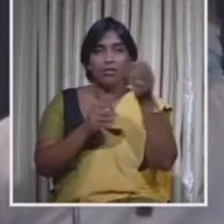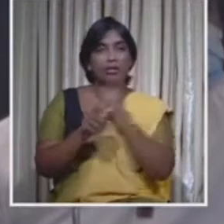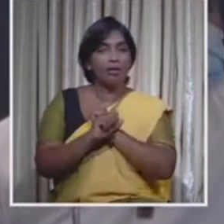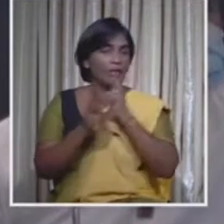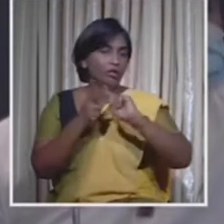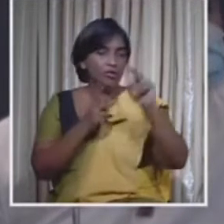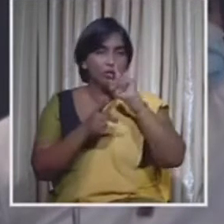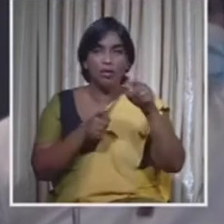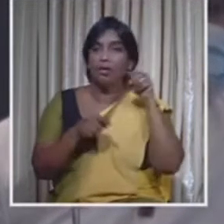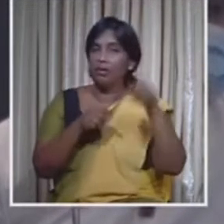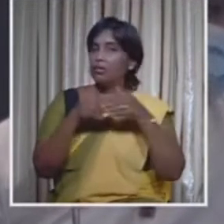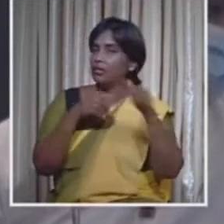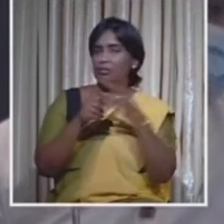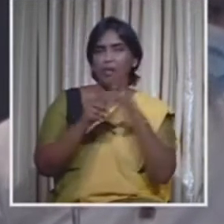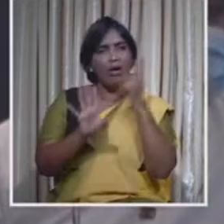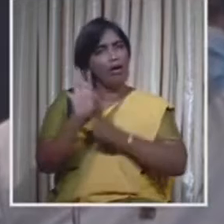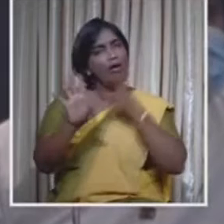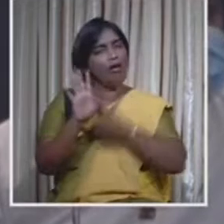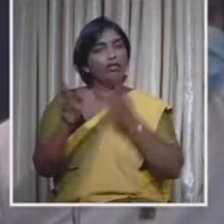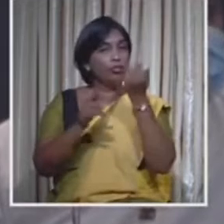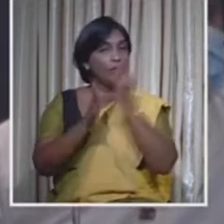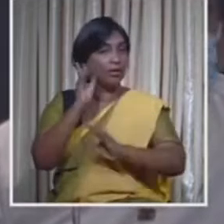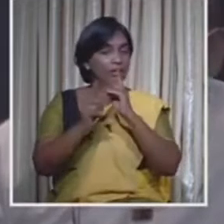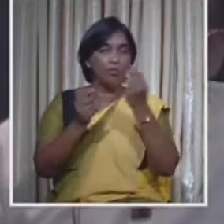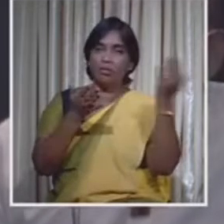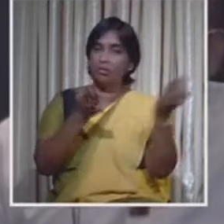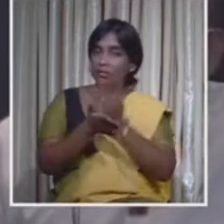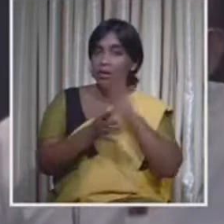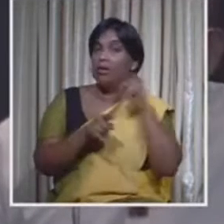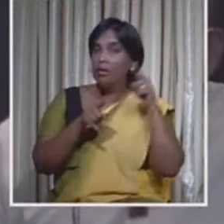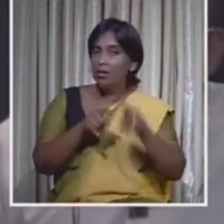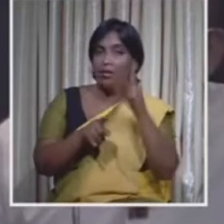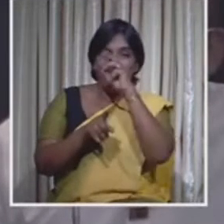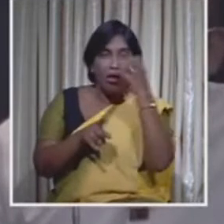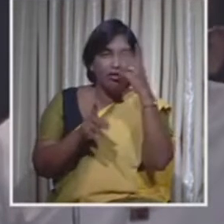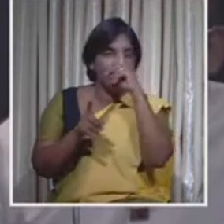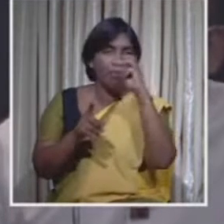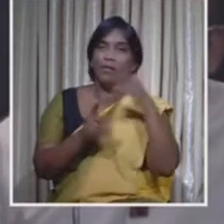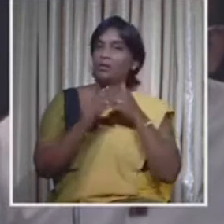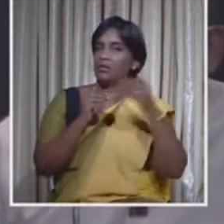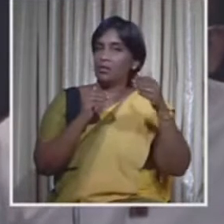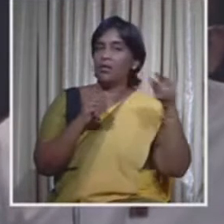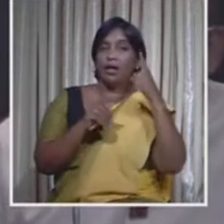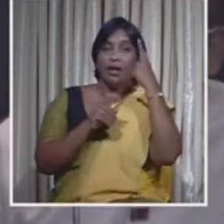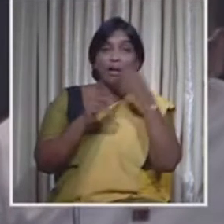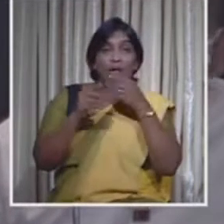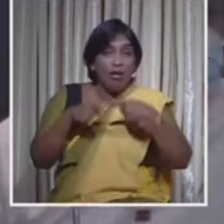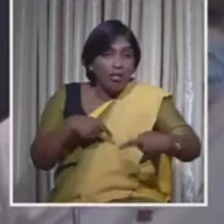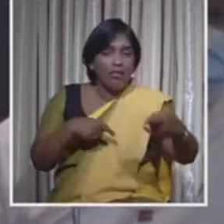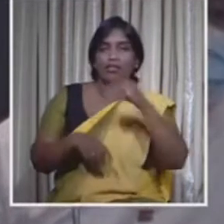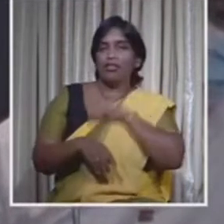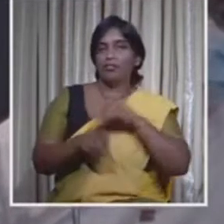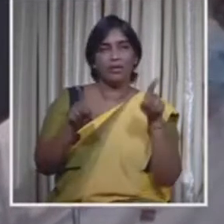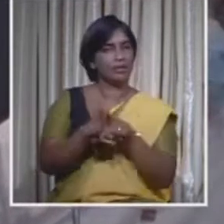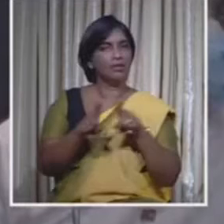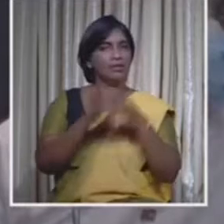එපා කියනවා. මෙතෙක්කල් වාර්ෂිකව මුදල් අමාත්‍යංශයේ මුදල් වෙන් කරත් ඒක කාර්තුමේ වශයෙන් කරන්නේ එදා වේලටුව රයවැයක් තමයි